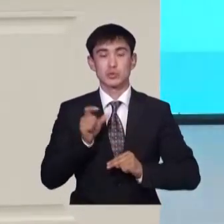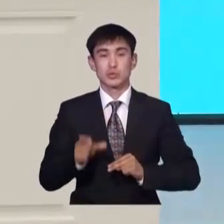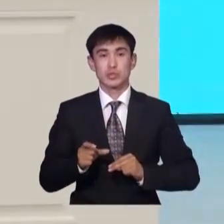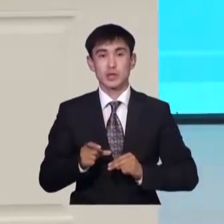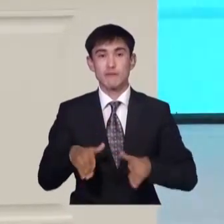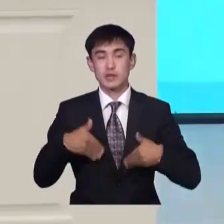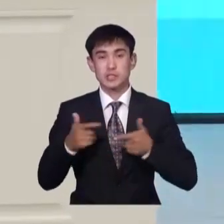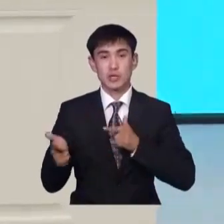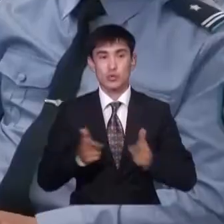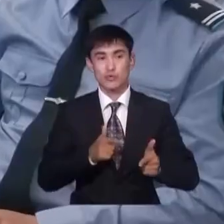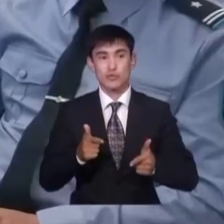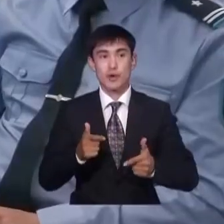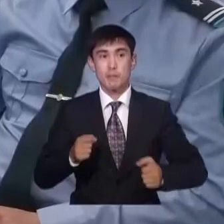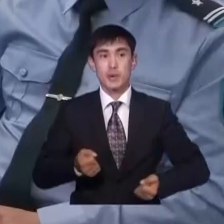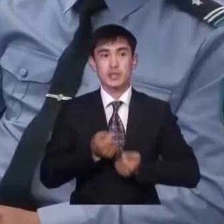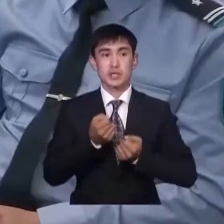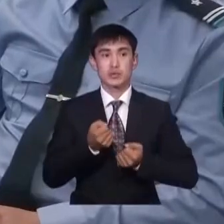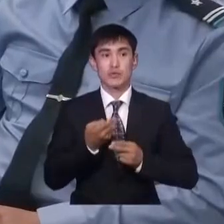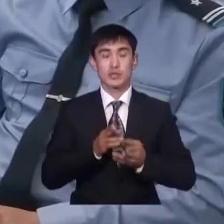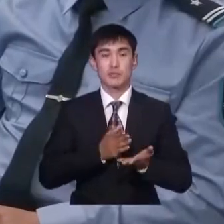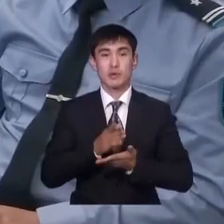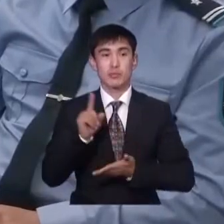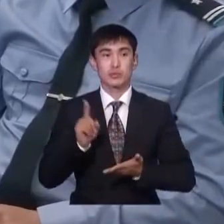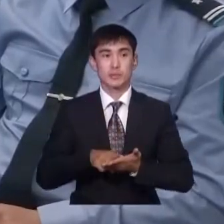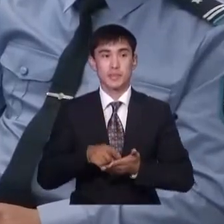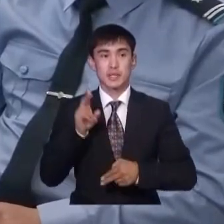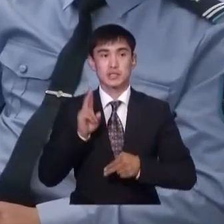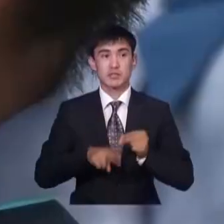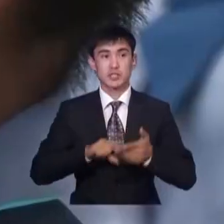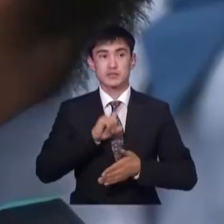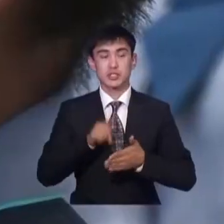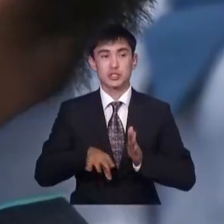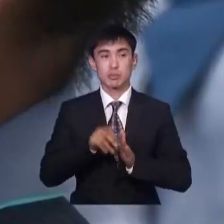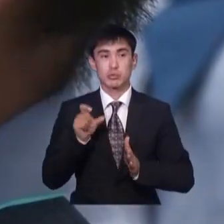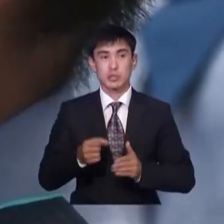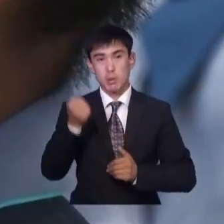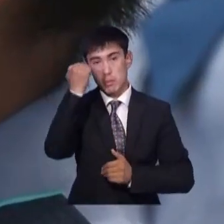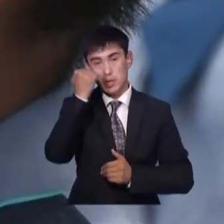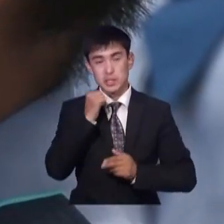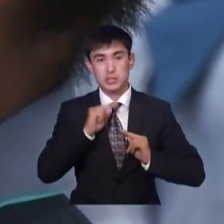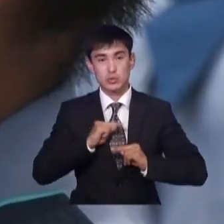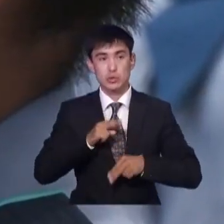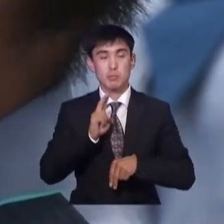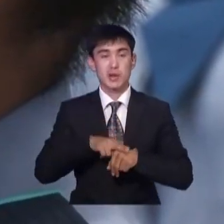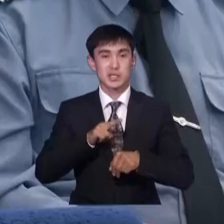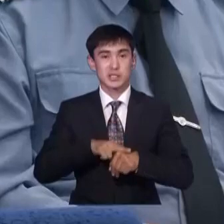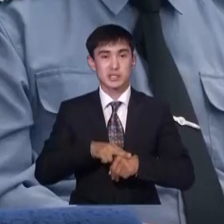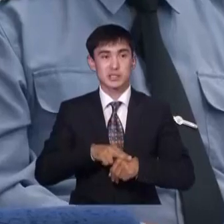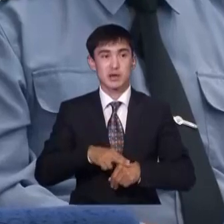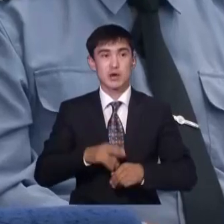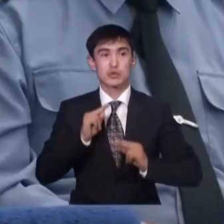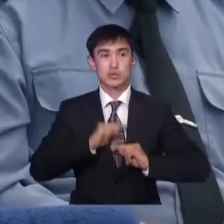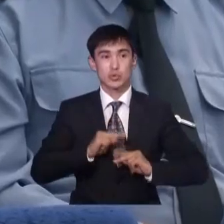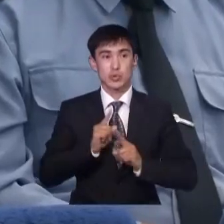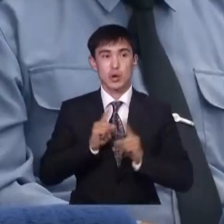и выразили готовность оказать поддержку в этом вопросе. В завершении встречи депутаты поблагодарили сотрудников полиции за неимоверный